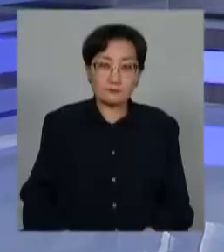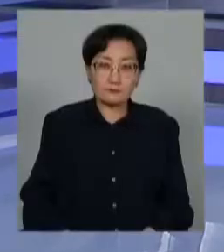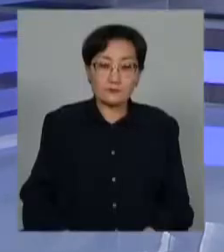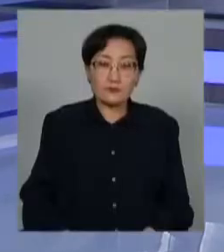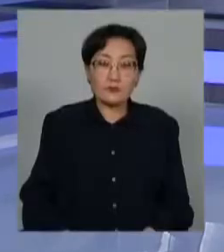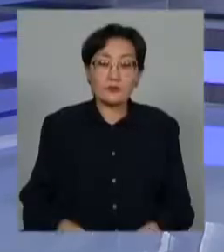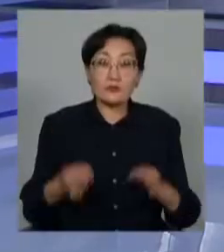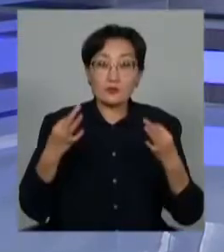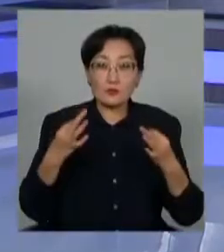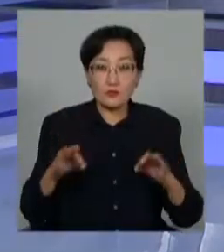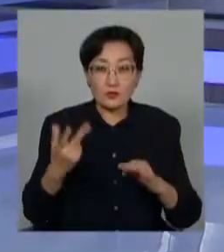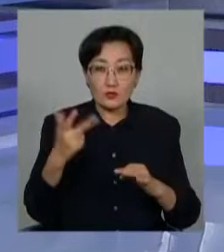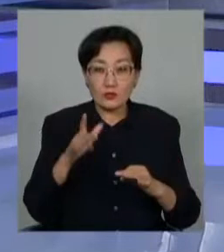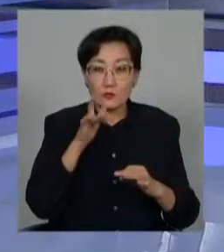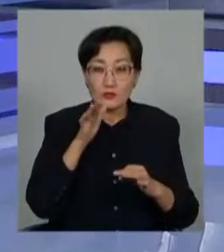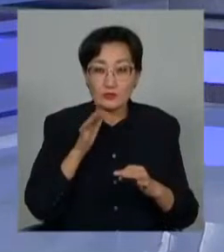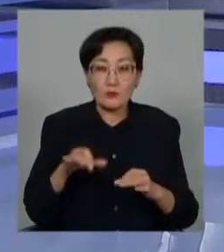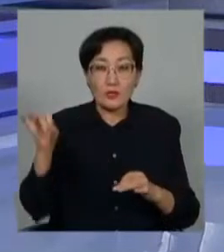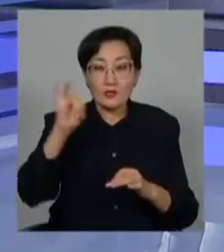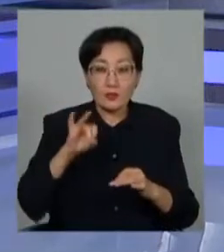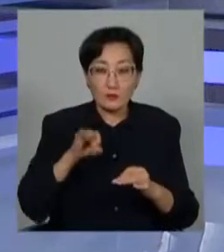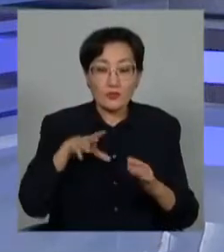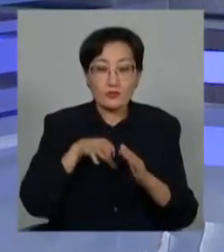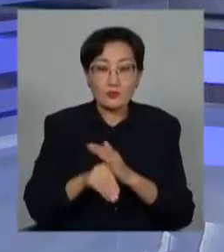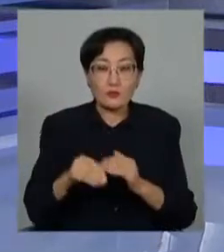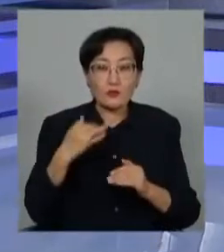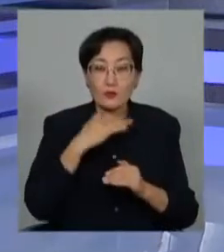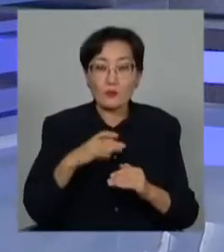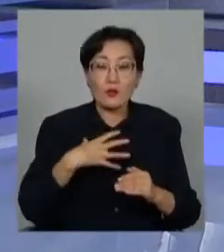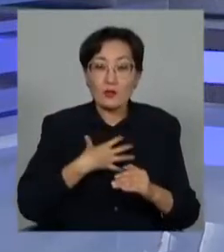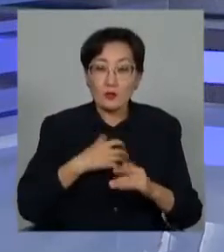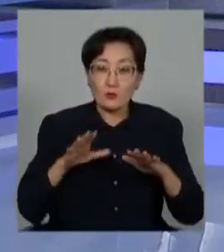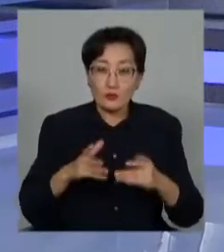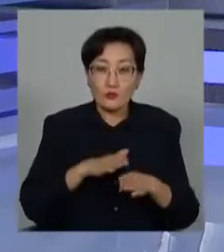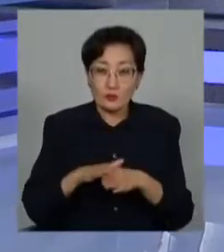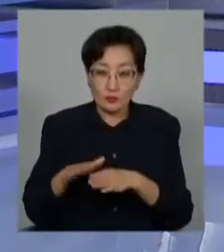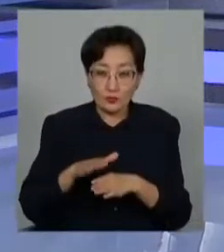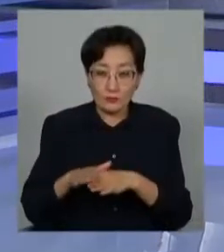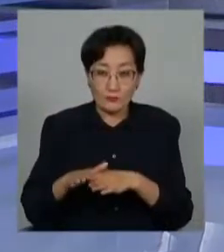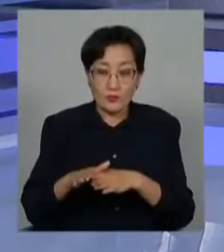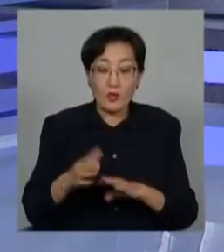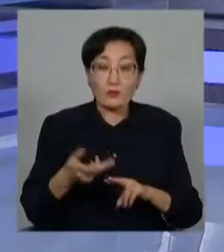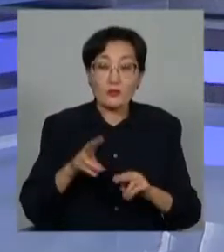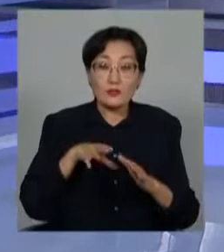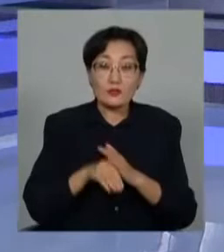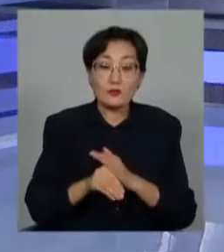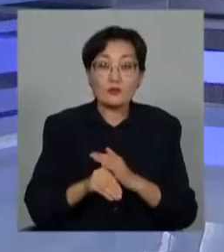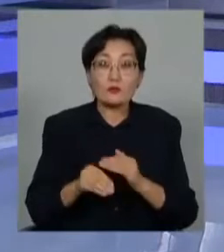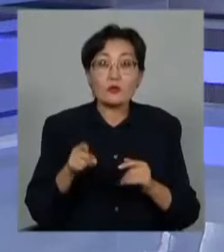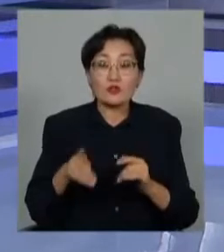Ал тәуелсіздіктің 30 жылдығы тарих тармағындағы талай елеулі оқиғаларға куә болып келеді. Соның бір